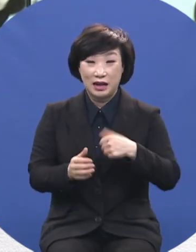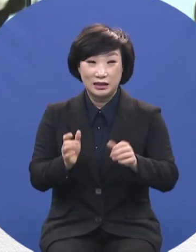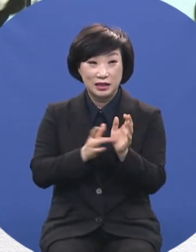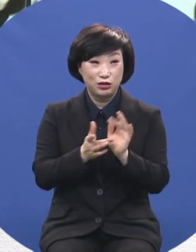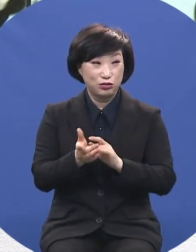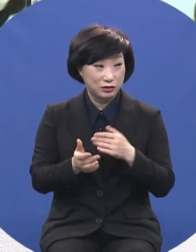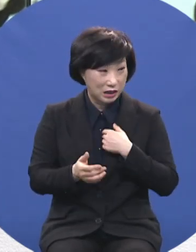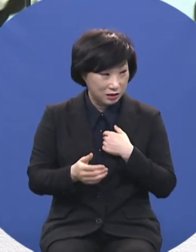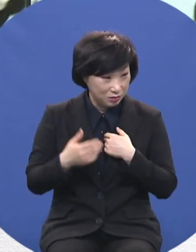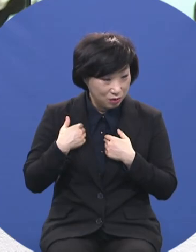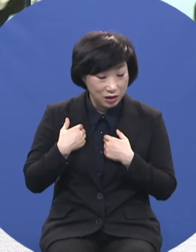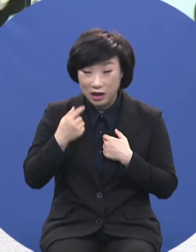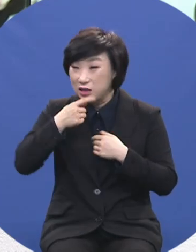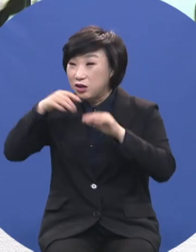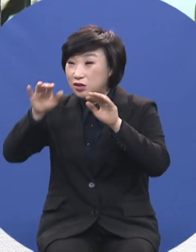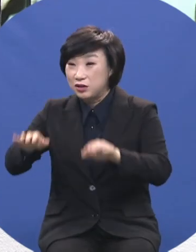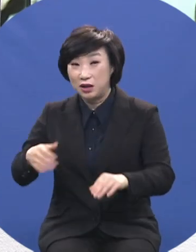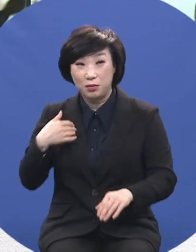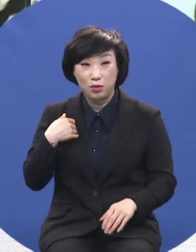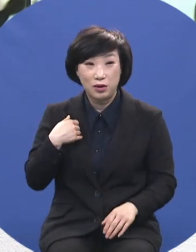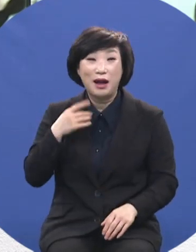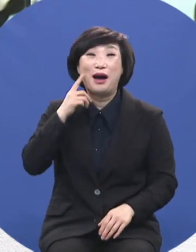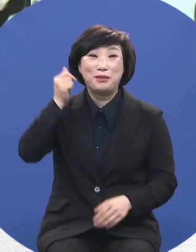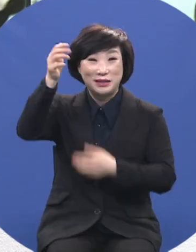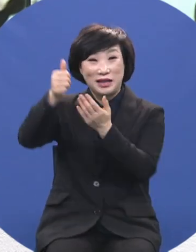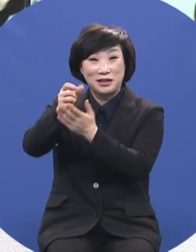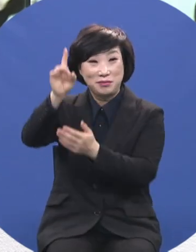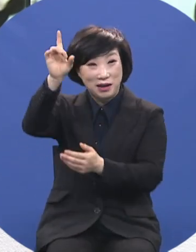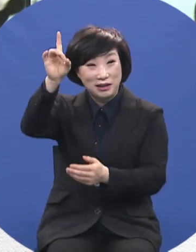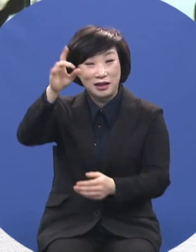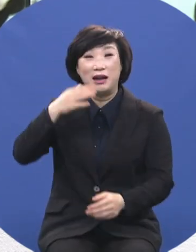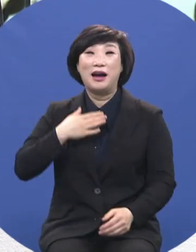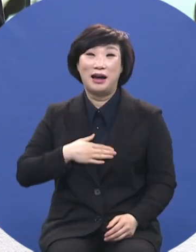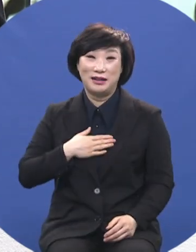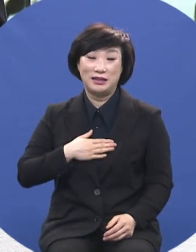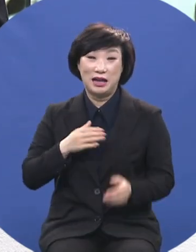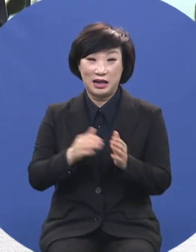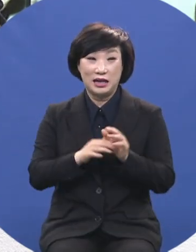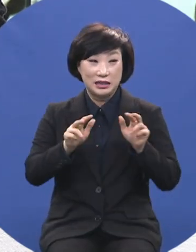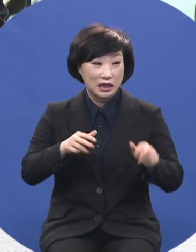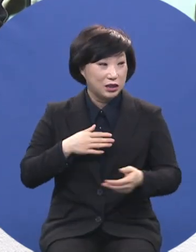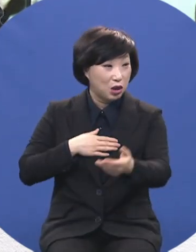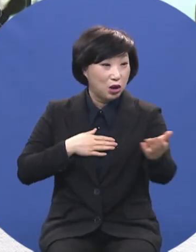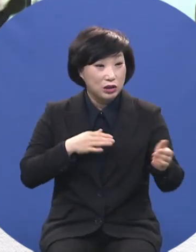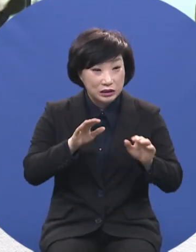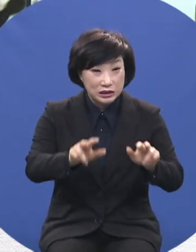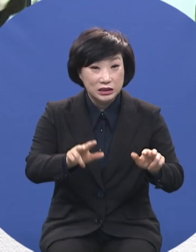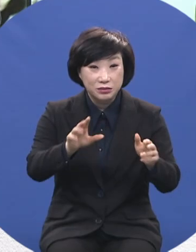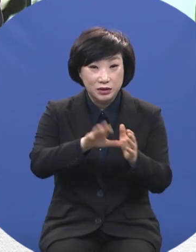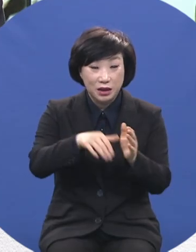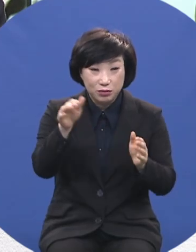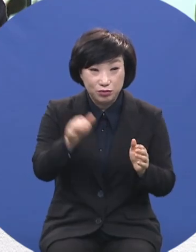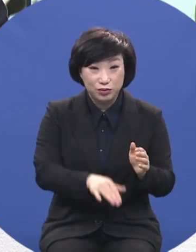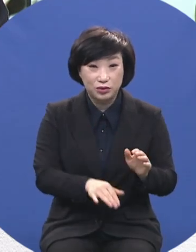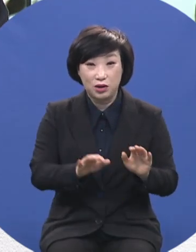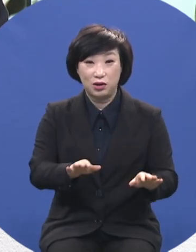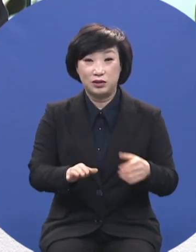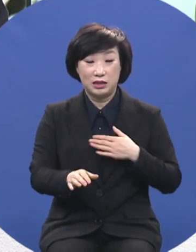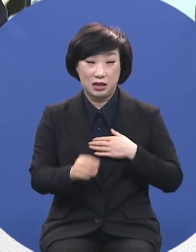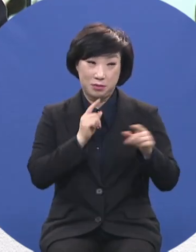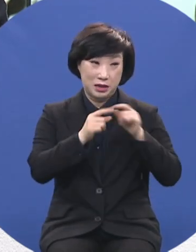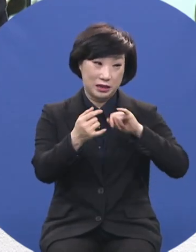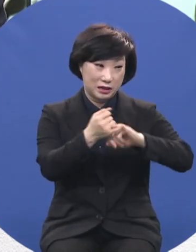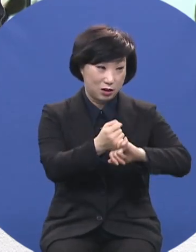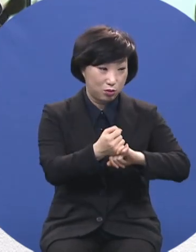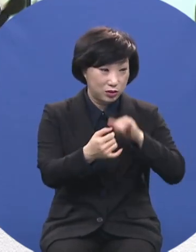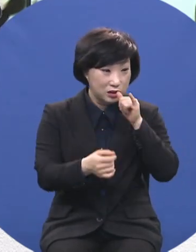아들도 몰라 천사도 몰라 아버지만 알아. 이제 너희는 지금부터 나하고